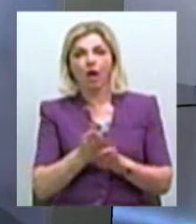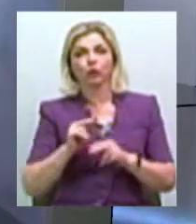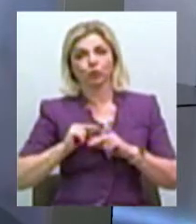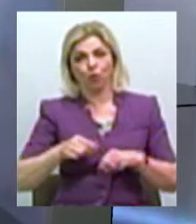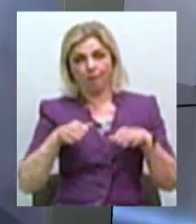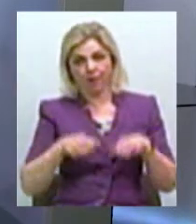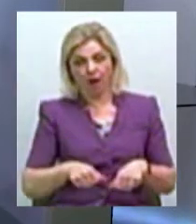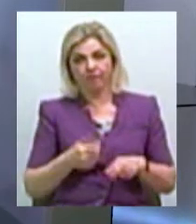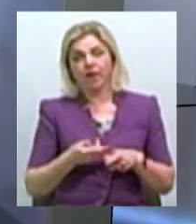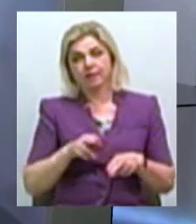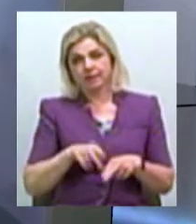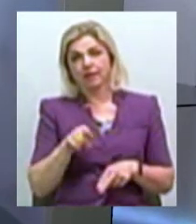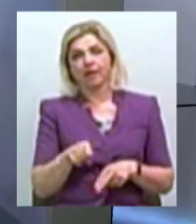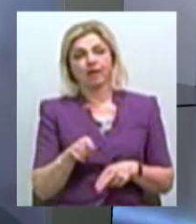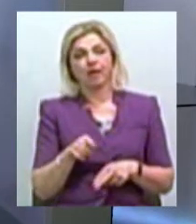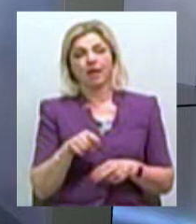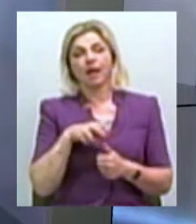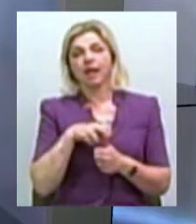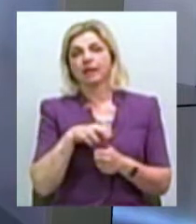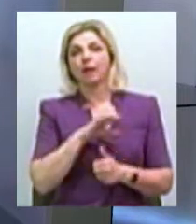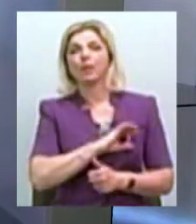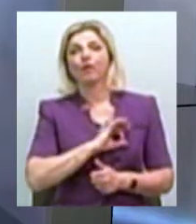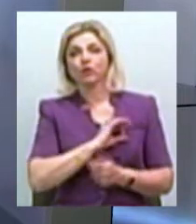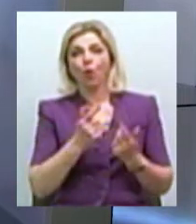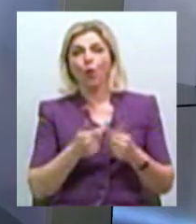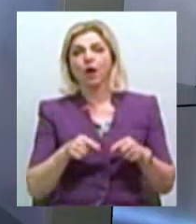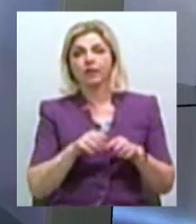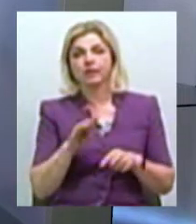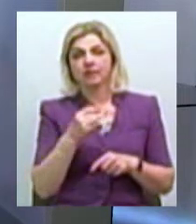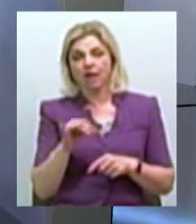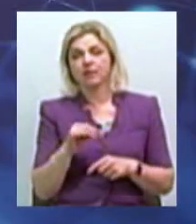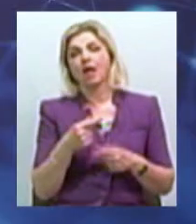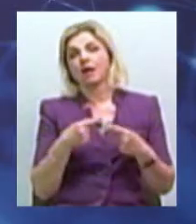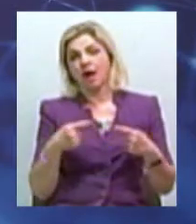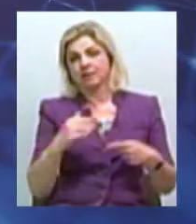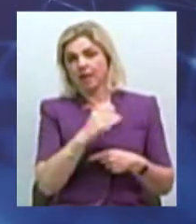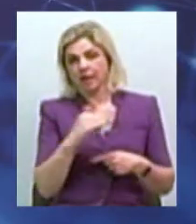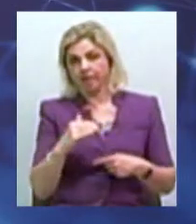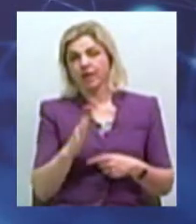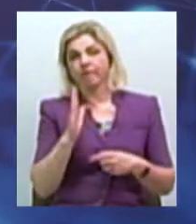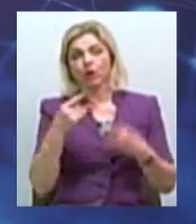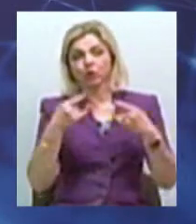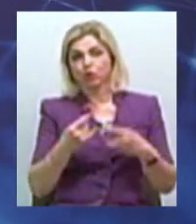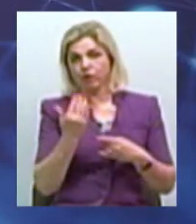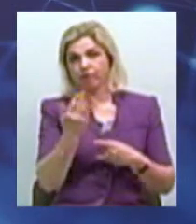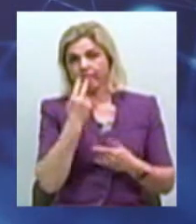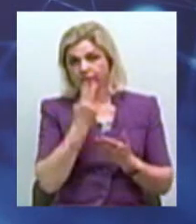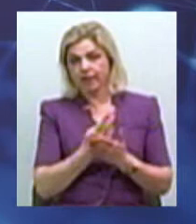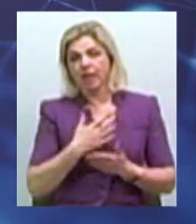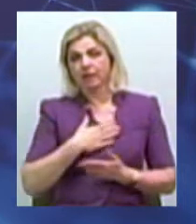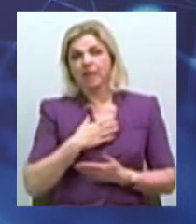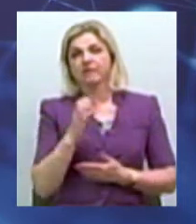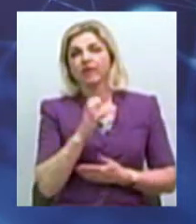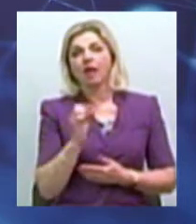нас, зазвичай, лідери профспілкових організацій різного рівня. В сюжеті ви бачили Світлану Олексіївну Начинову, це